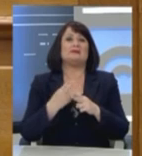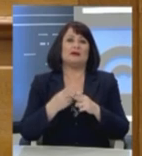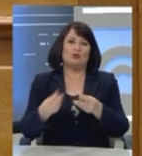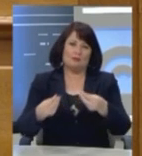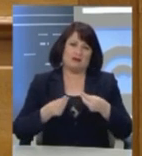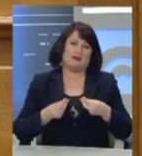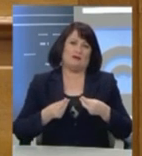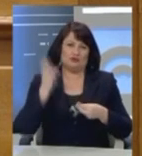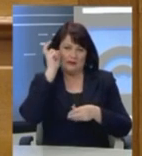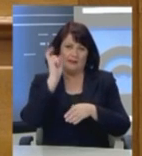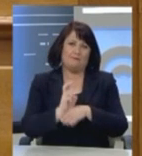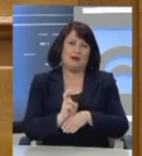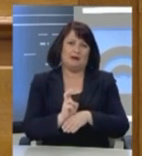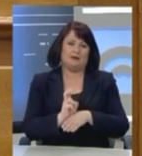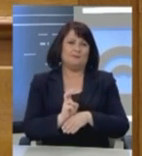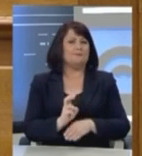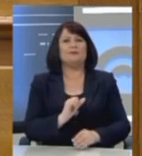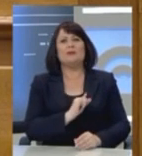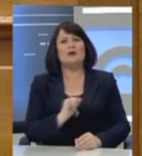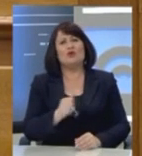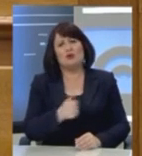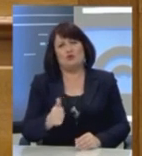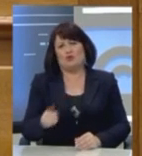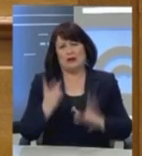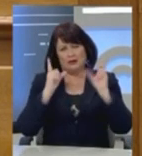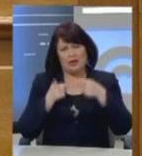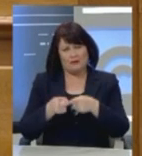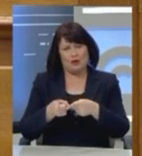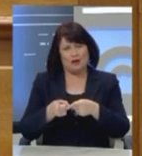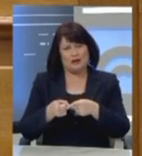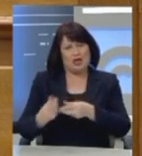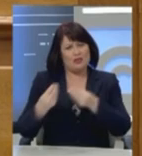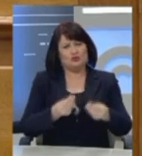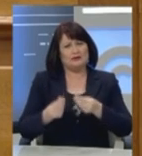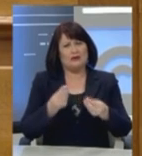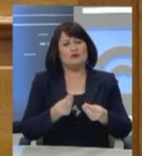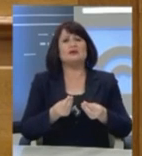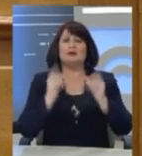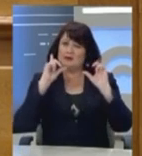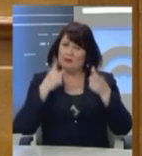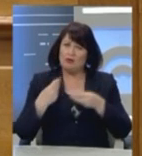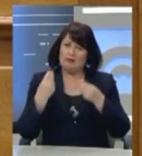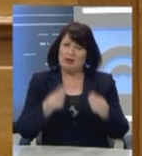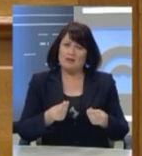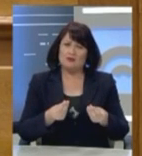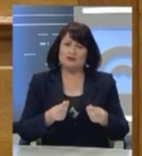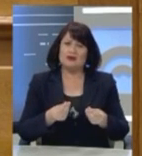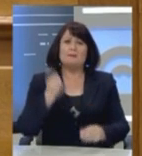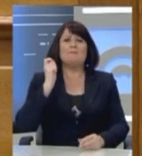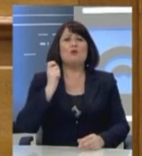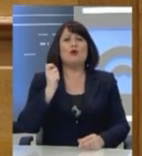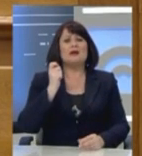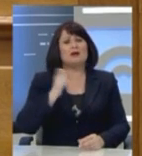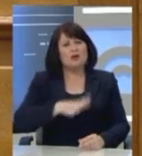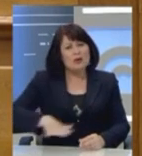παρακαταθήκη, όχι μόνο για την παράταξή του, αλλά για τη δημοκρατία, για το πολιτικό μας